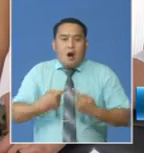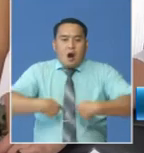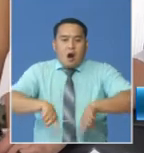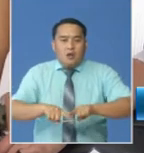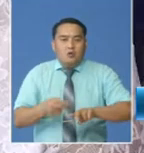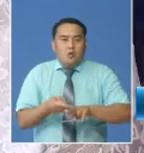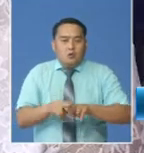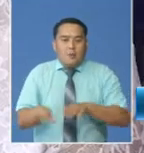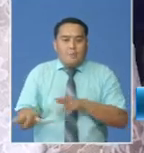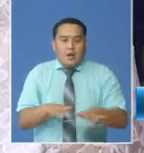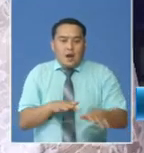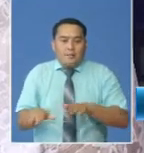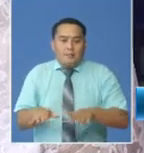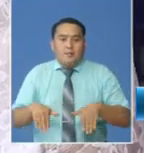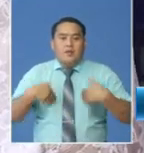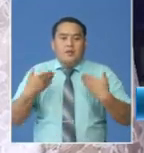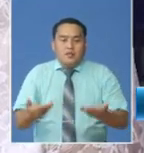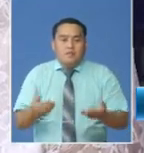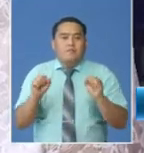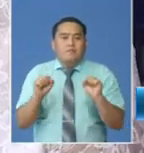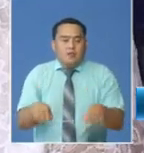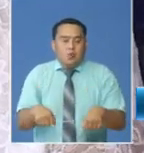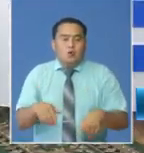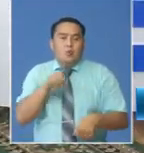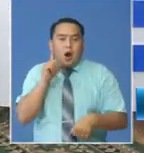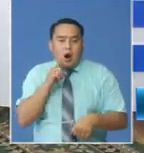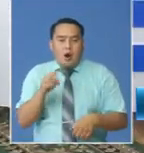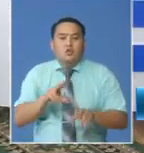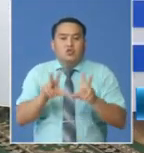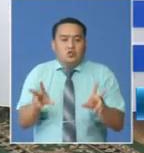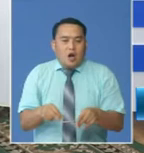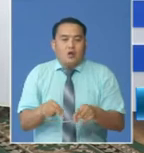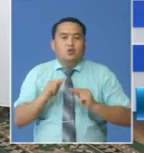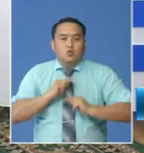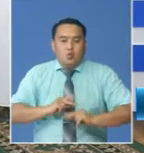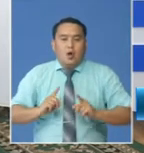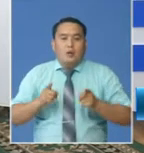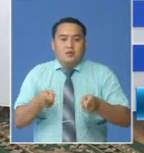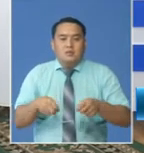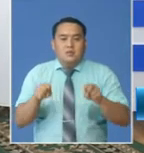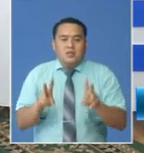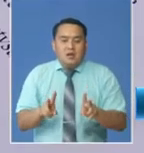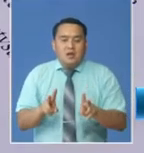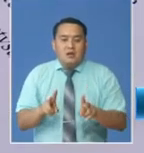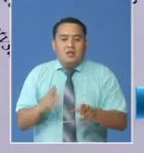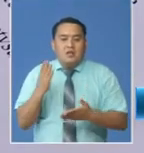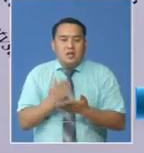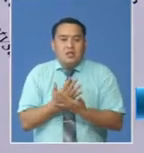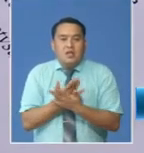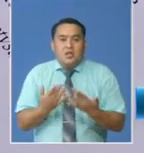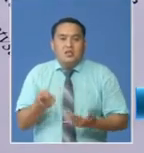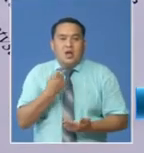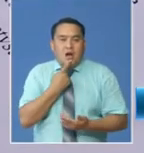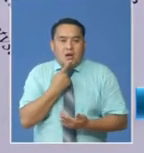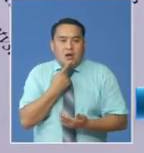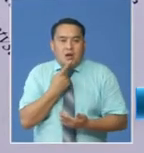организаторы, такого рода мероприятия предоставляют молодым людям хорошие шансы на трудоустройство. Специалисты, владеющие несколькими